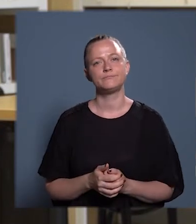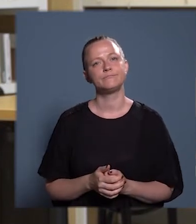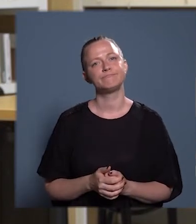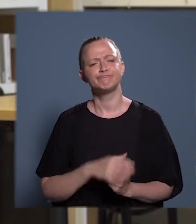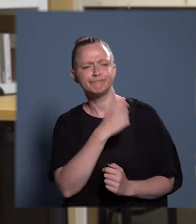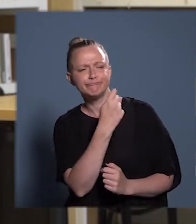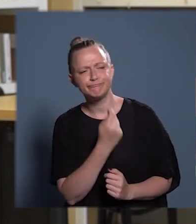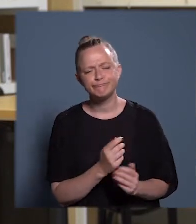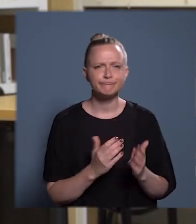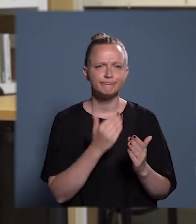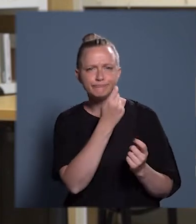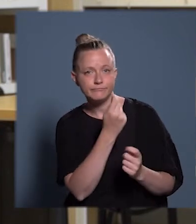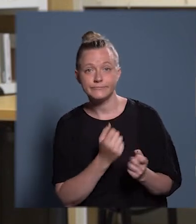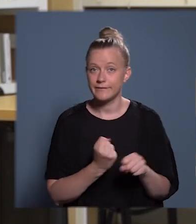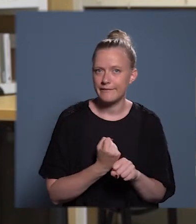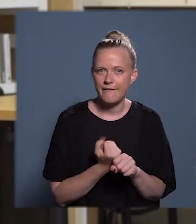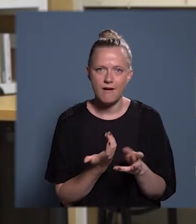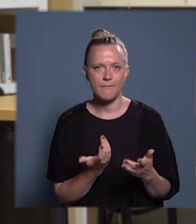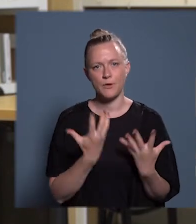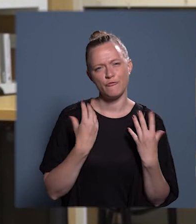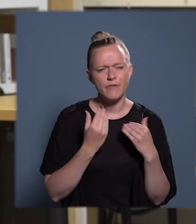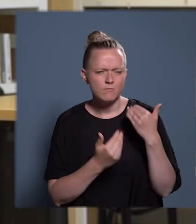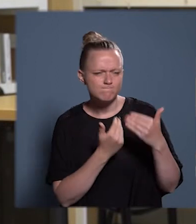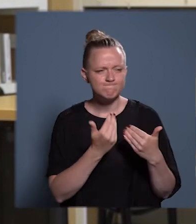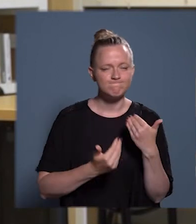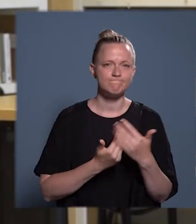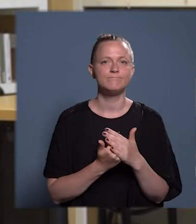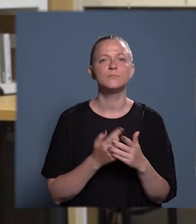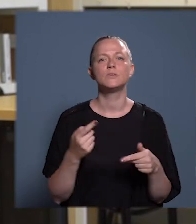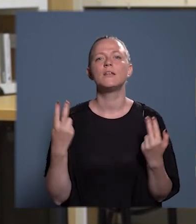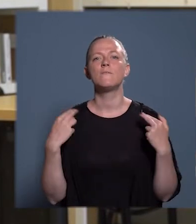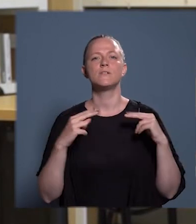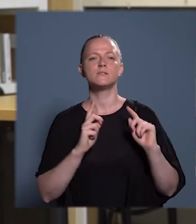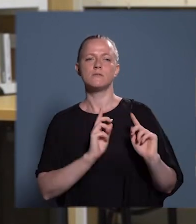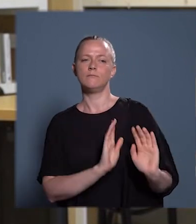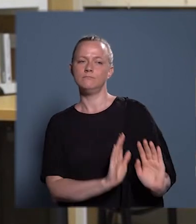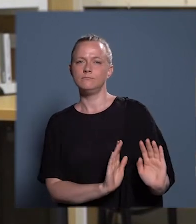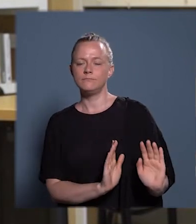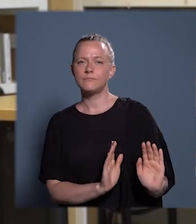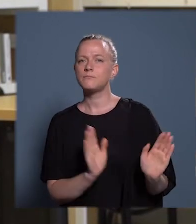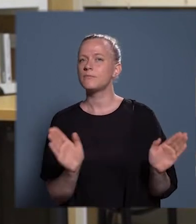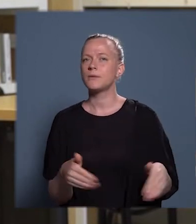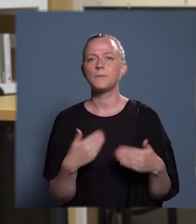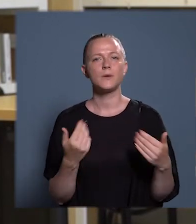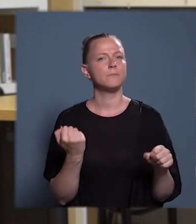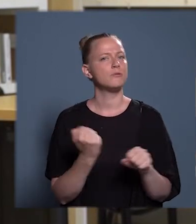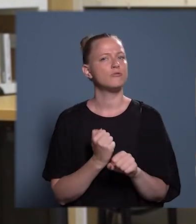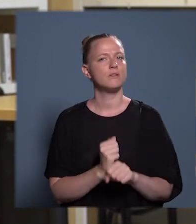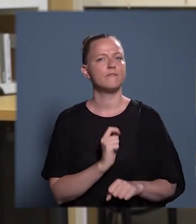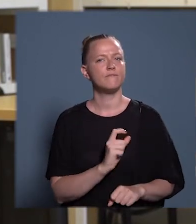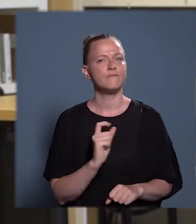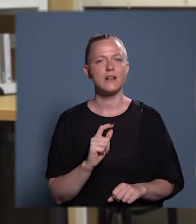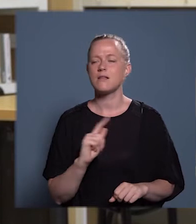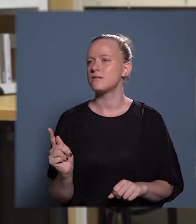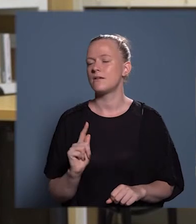földobom, nagyon izgalmas, meg fárad, akkor utána visszateszem, és bármit is dolgozok, nem